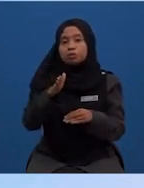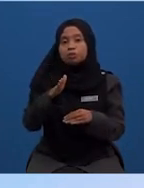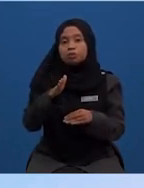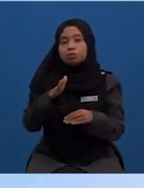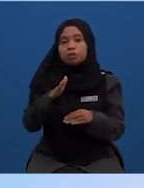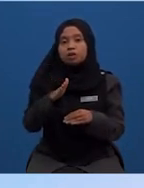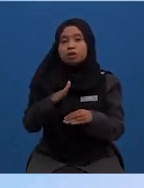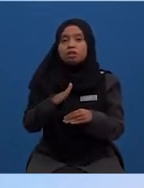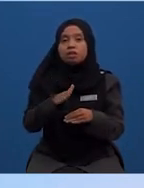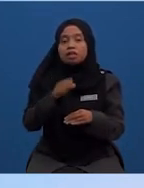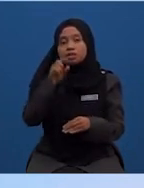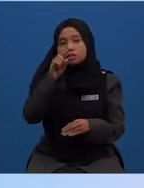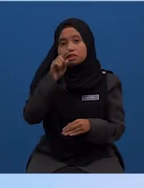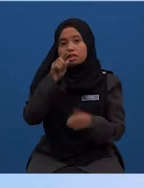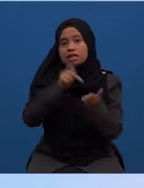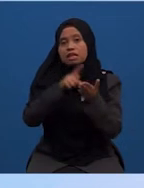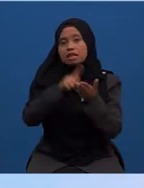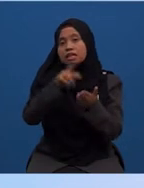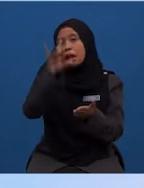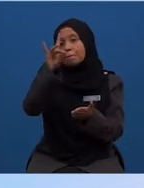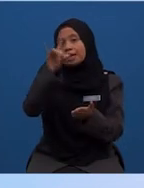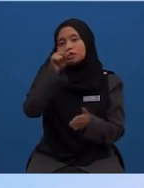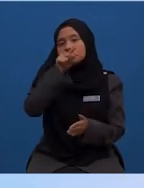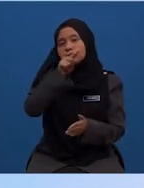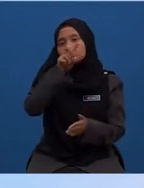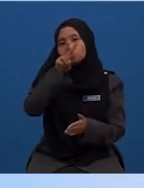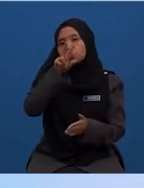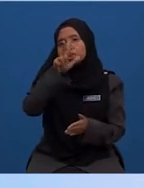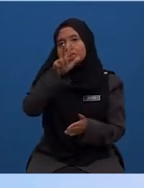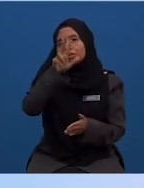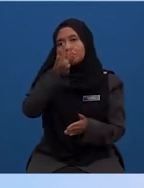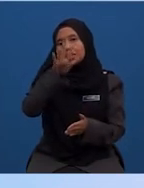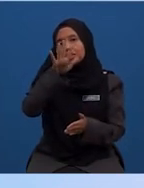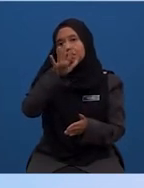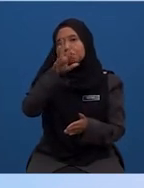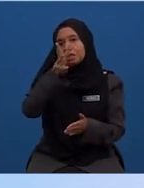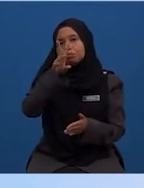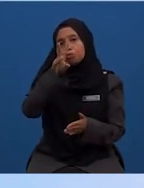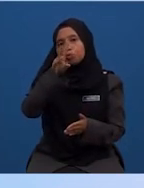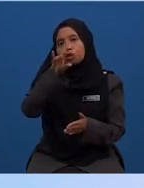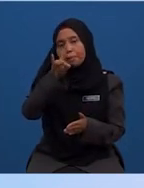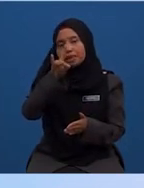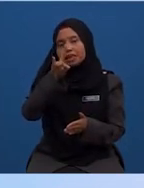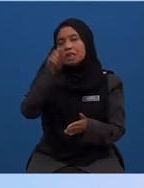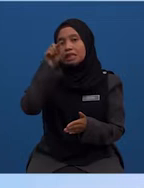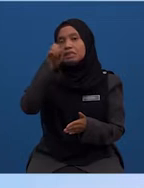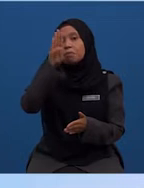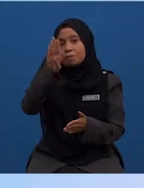Kemudian, bilang 8 petak ke kanan dan tandakan titik B.